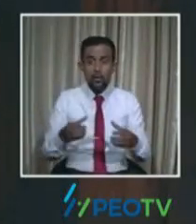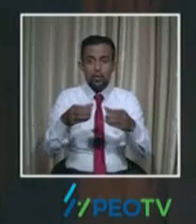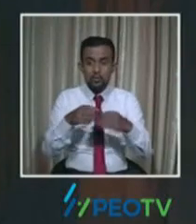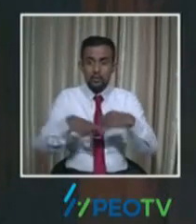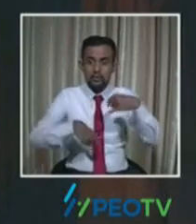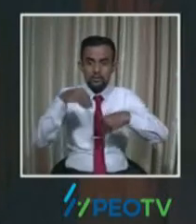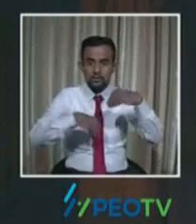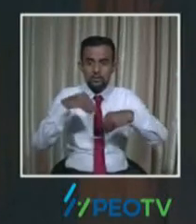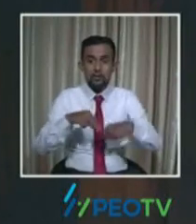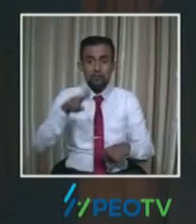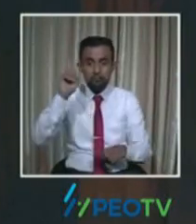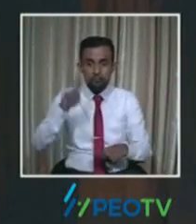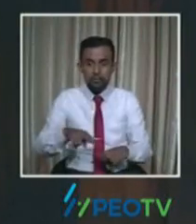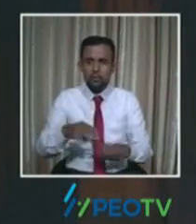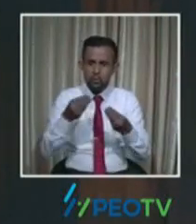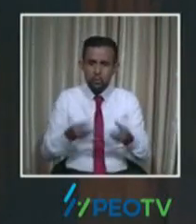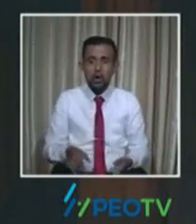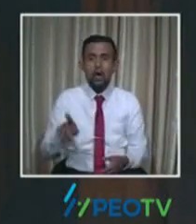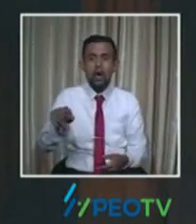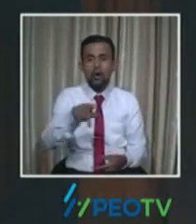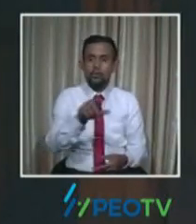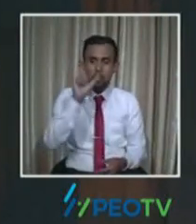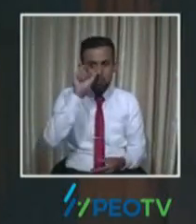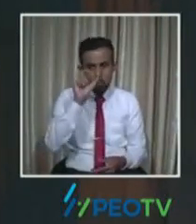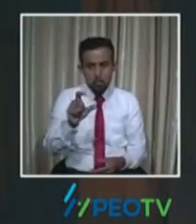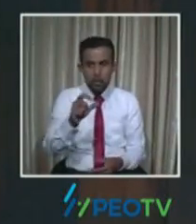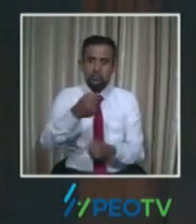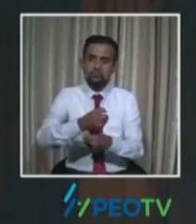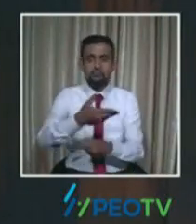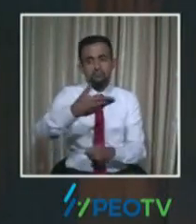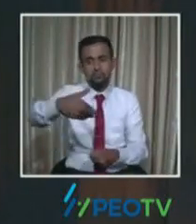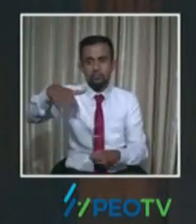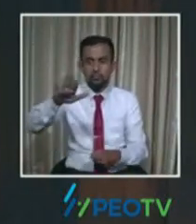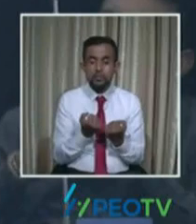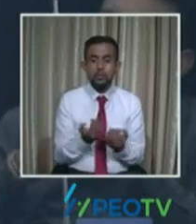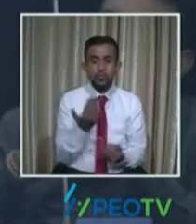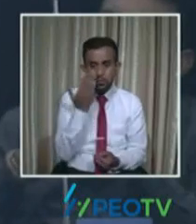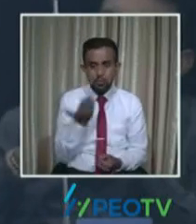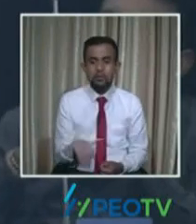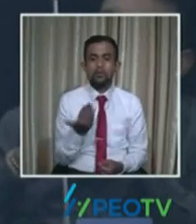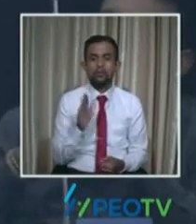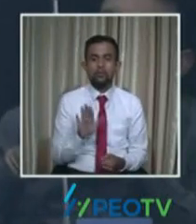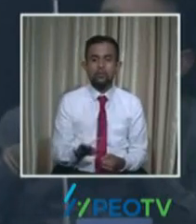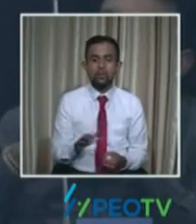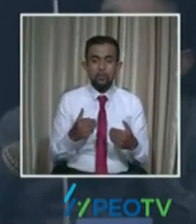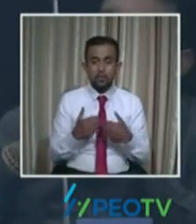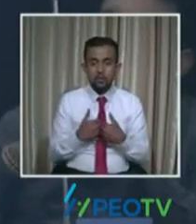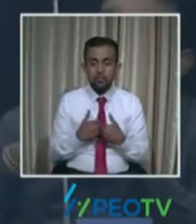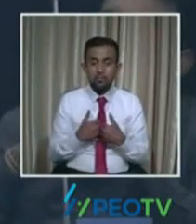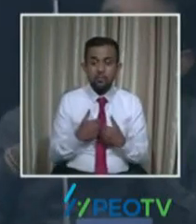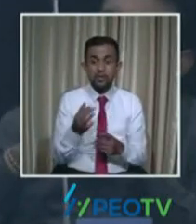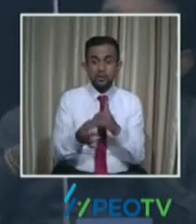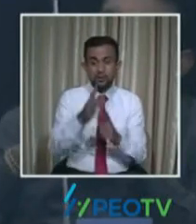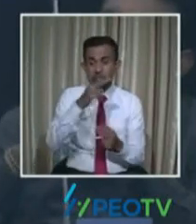ඡන්දෙන් දිලන්නේ පෙරදෙන්නේ කවුද කියලා බලලා ගෝ හෝම් කියන එක ඩිසයිඩ් කරමු අපට